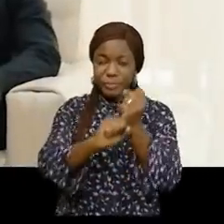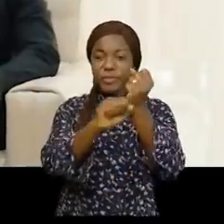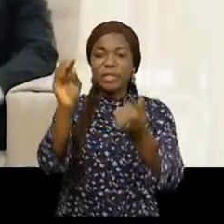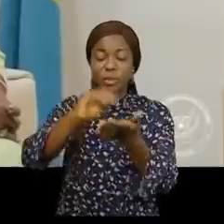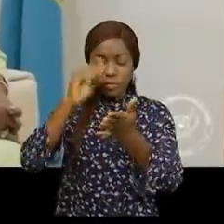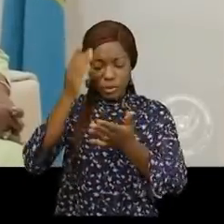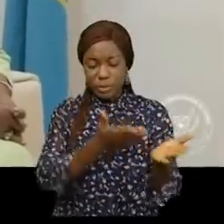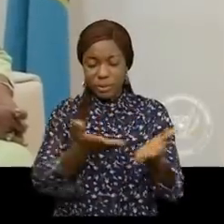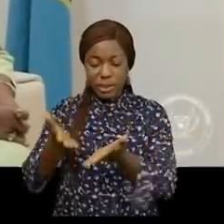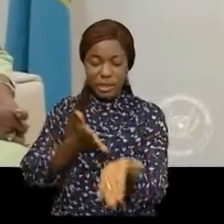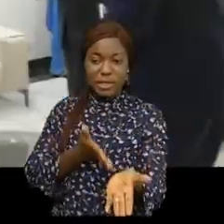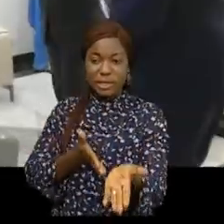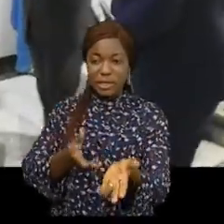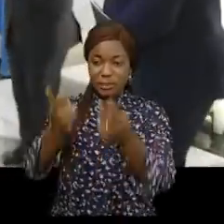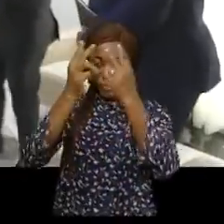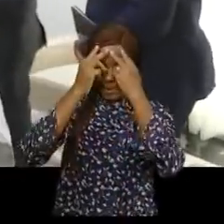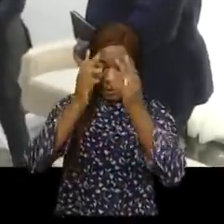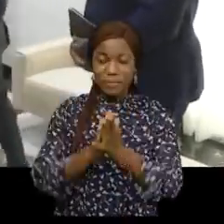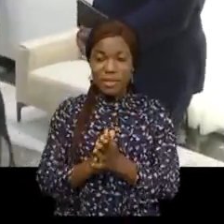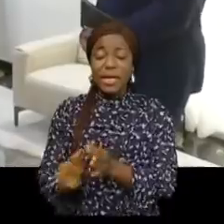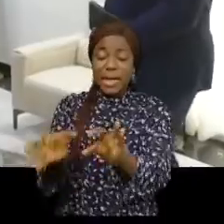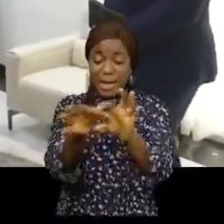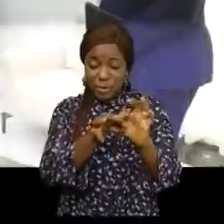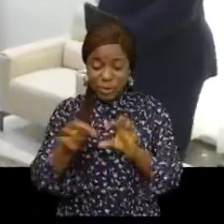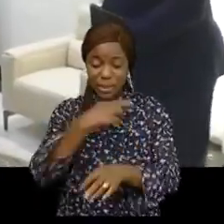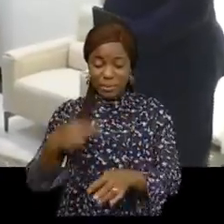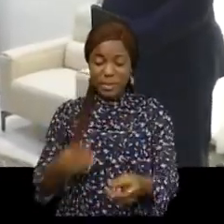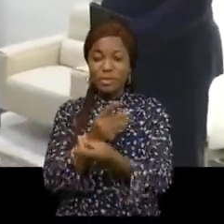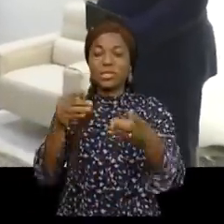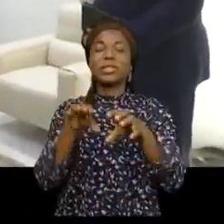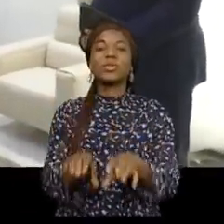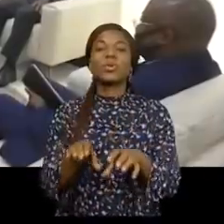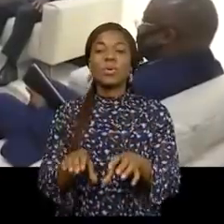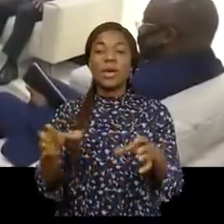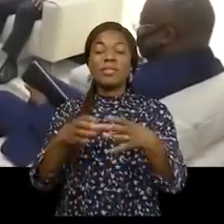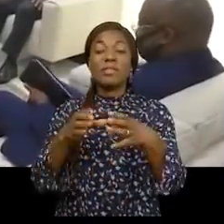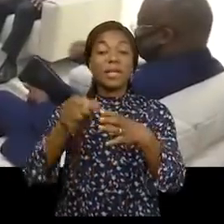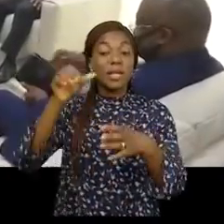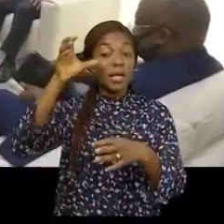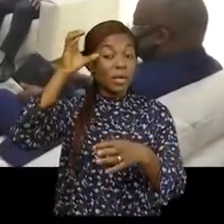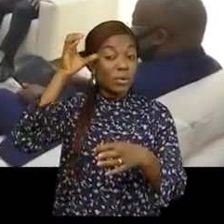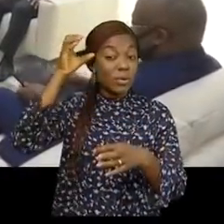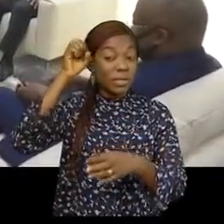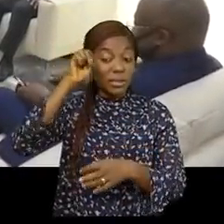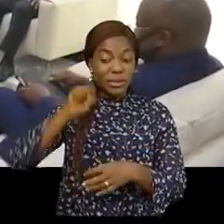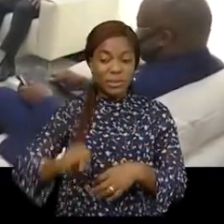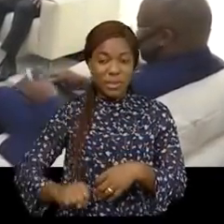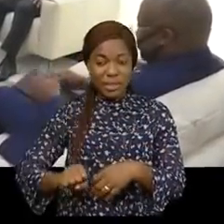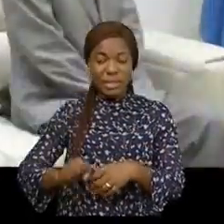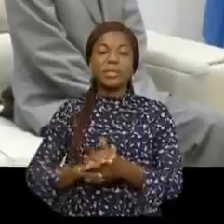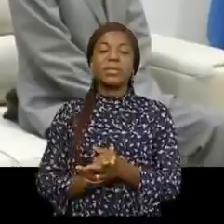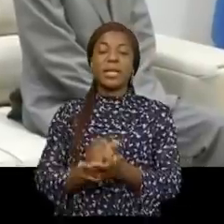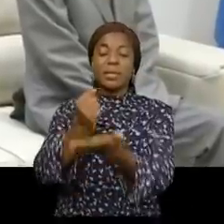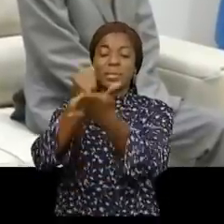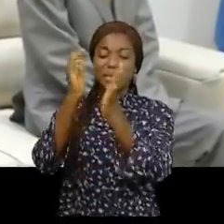pour apporter assistance aux victimes. La coopération République démocratique du Congo-Corée du Sud toujours au beau fixe. L'ambassadeur Kim